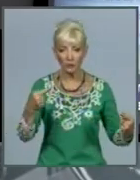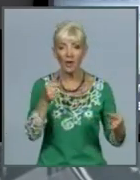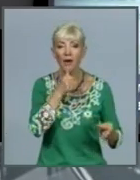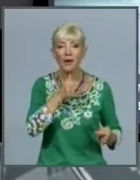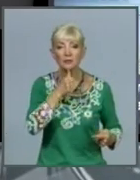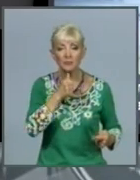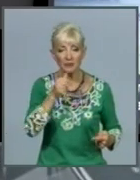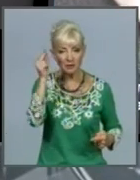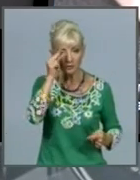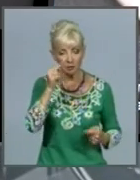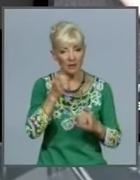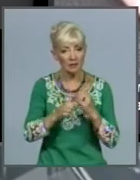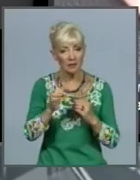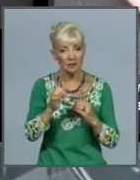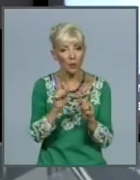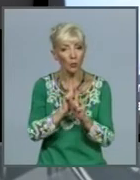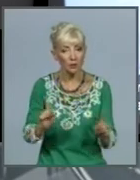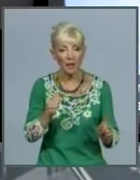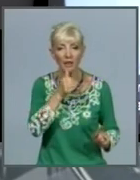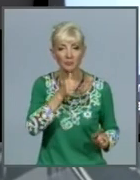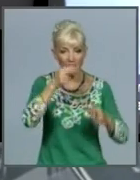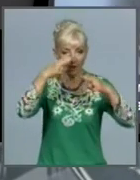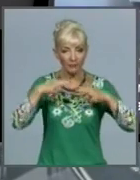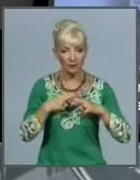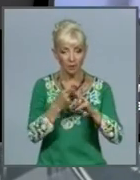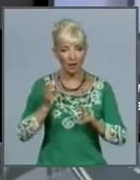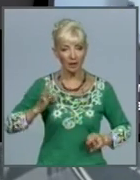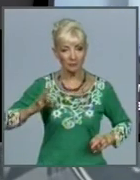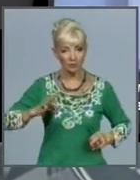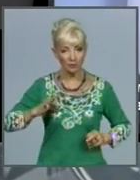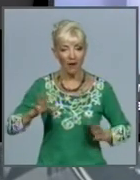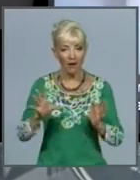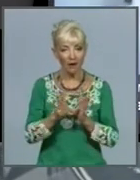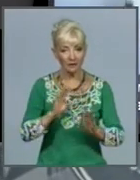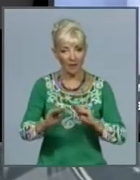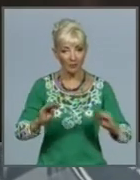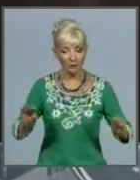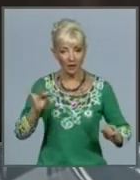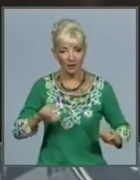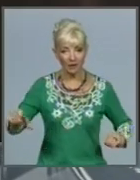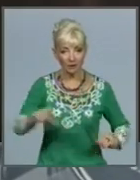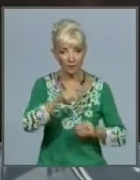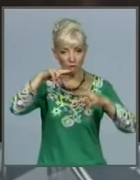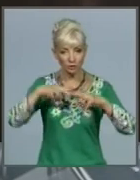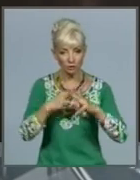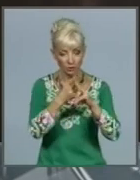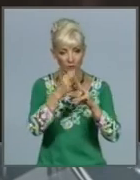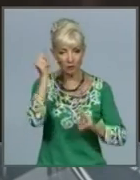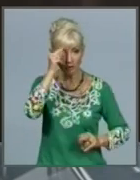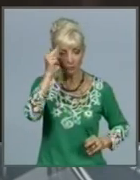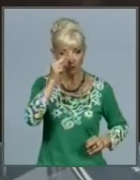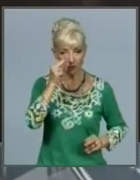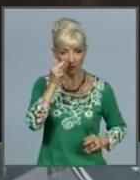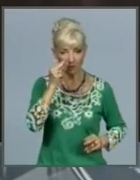– експертиза технічної експлуатації електрообладнання та дорожньо-технічні дослідження. От імені Харківського городського